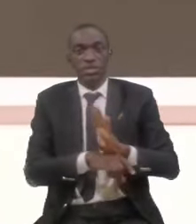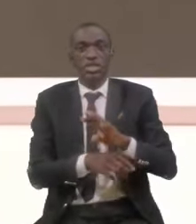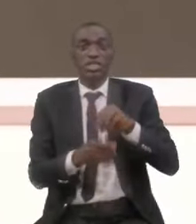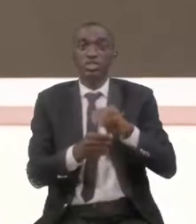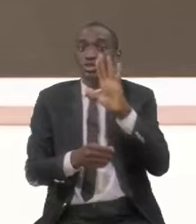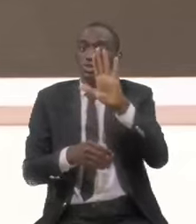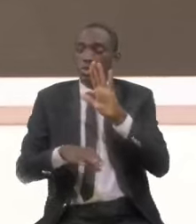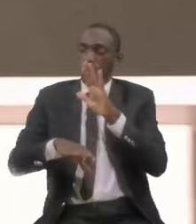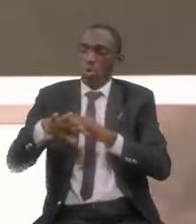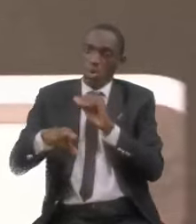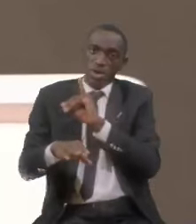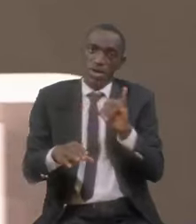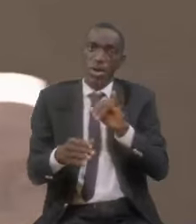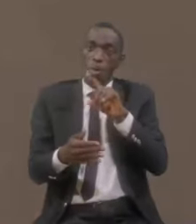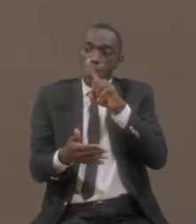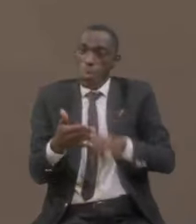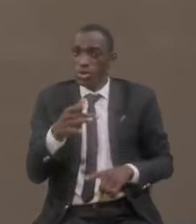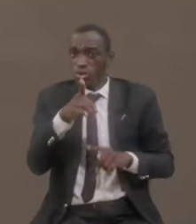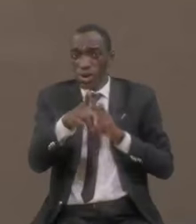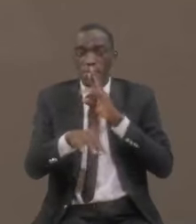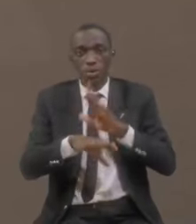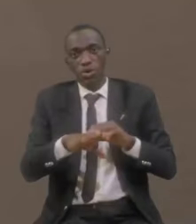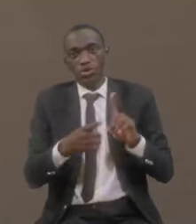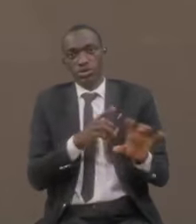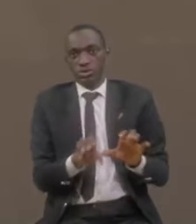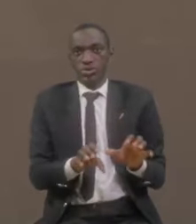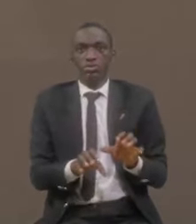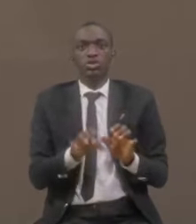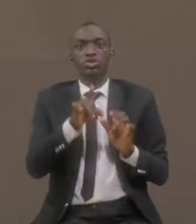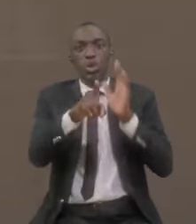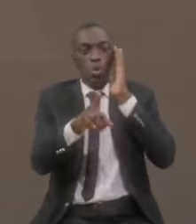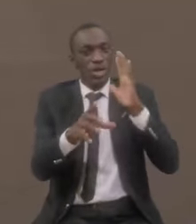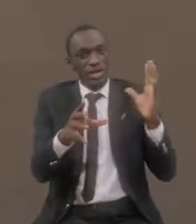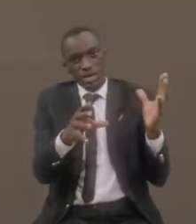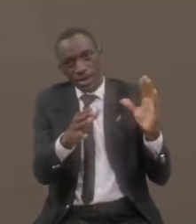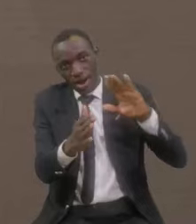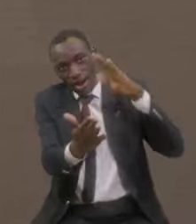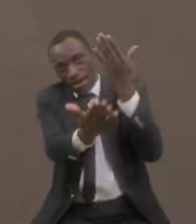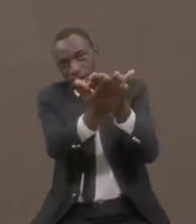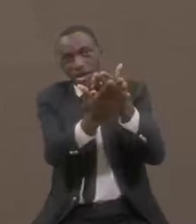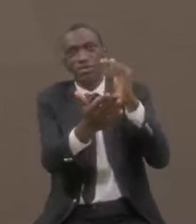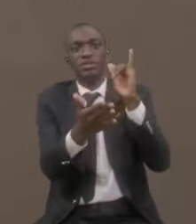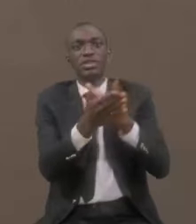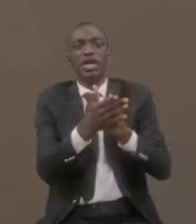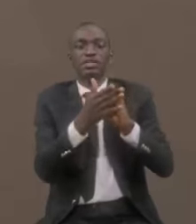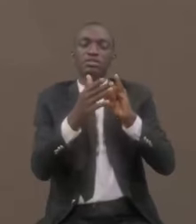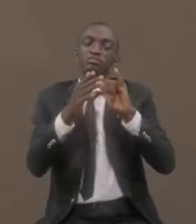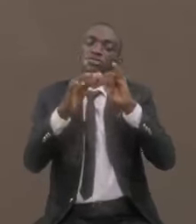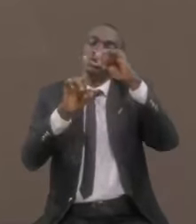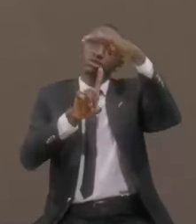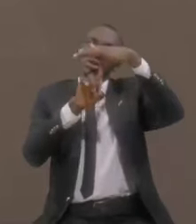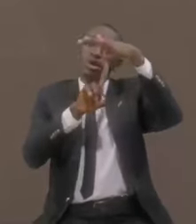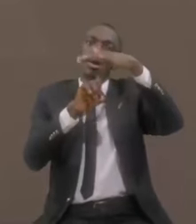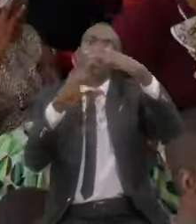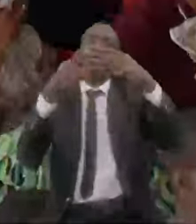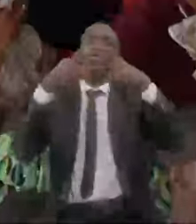dans ton appel, dans ta vocation, tu arriveras au sommet pour être une étoile au